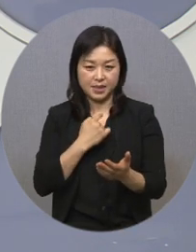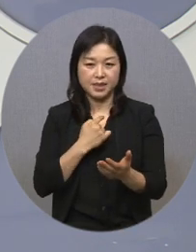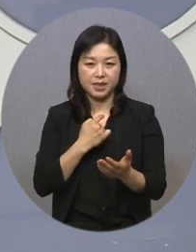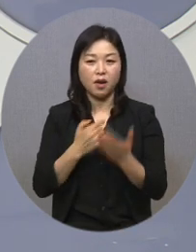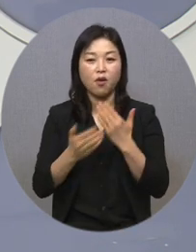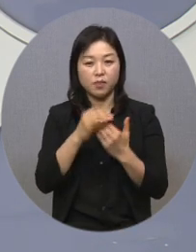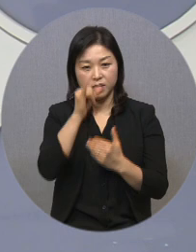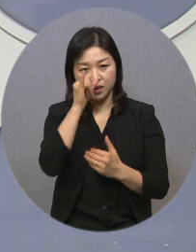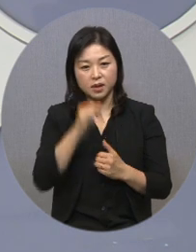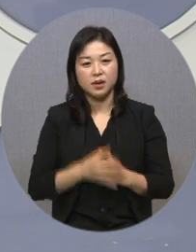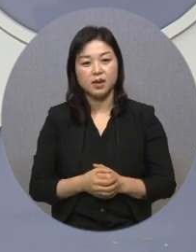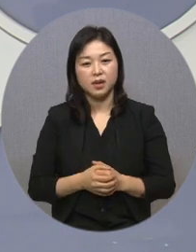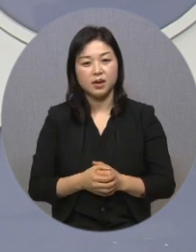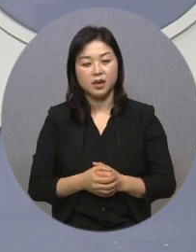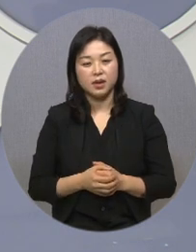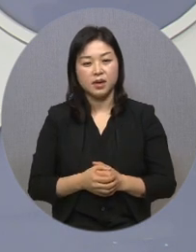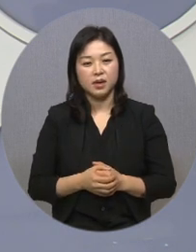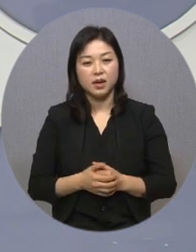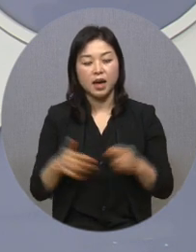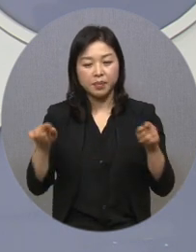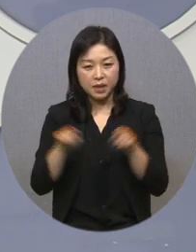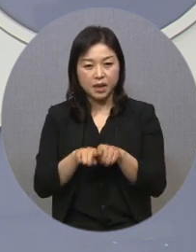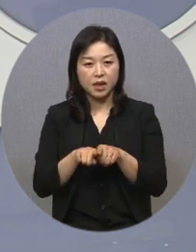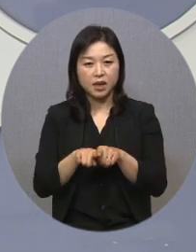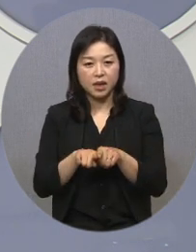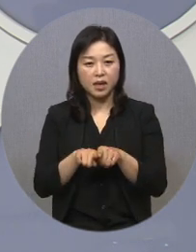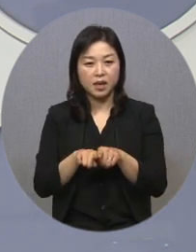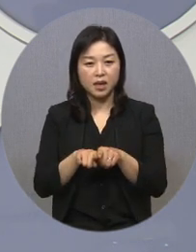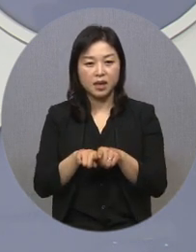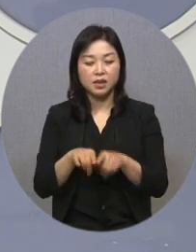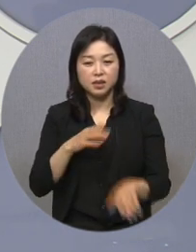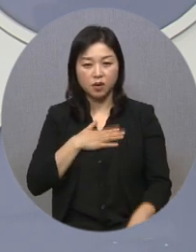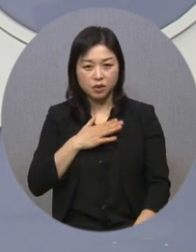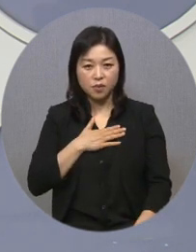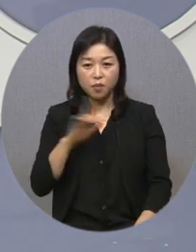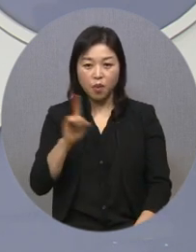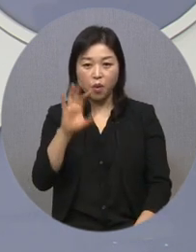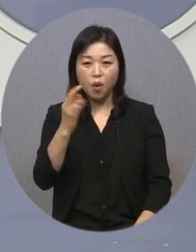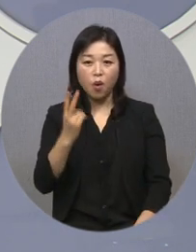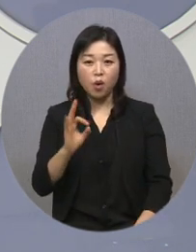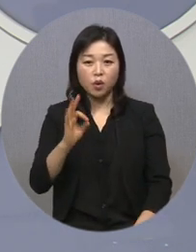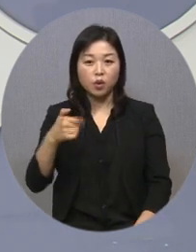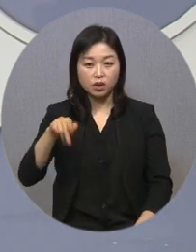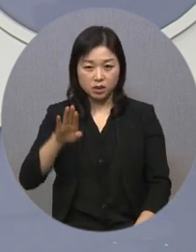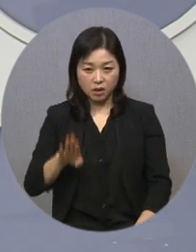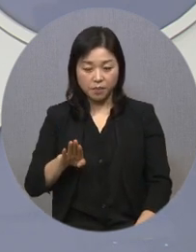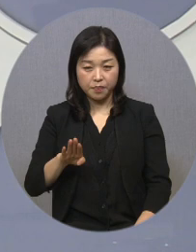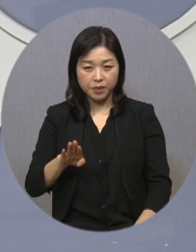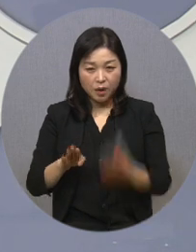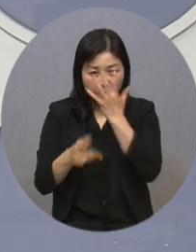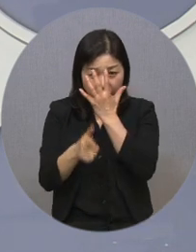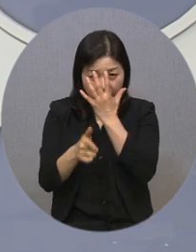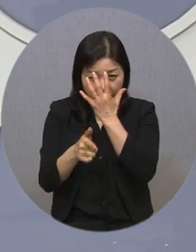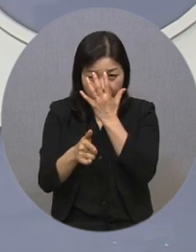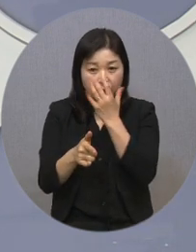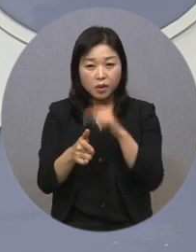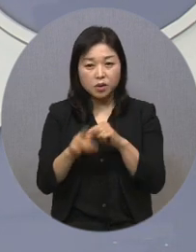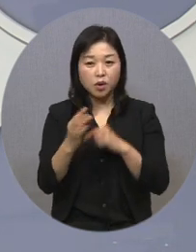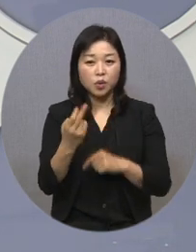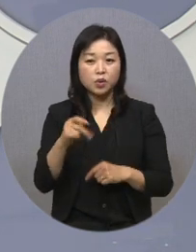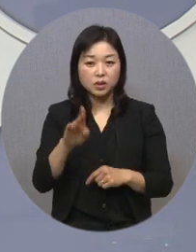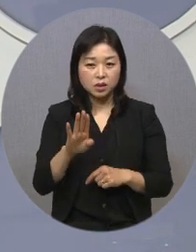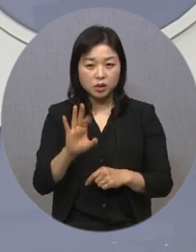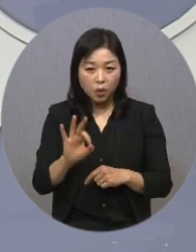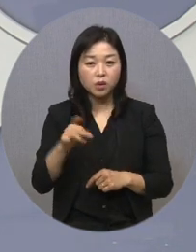이때에 함께 현장에서 저는 이제 용접을 배워가지고